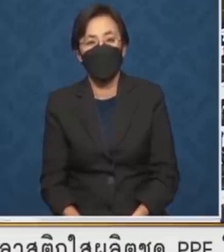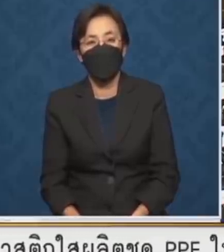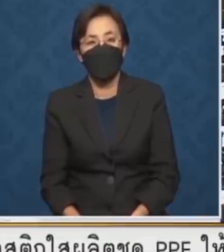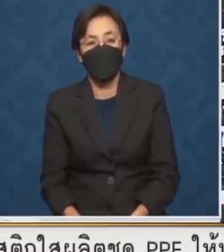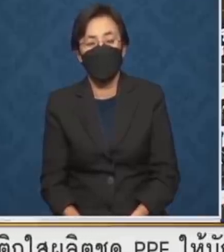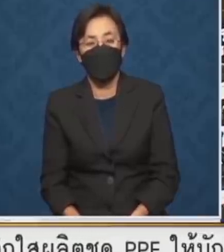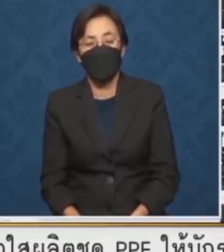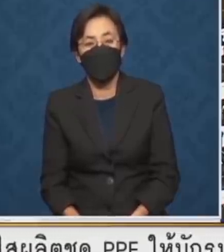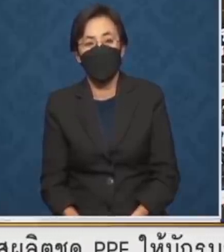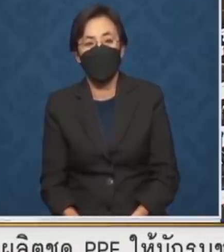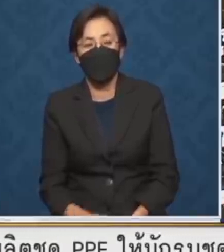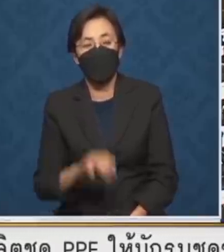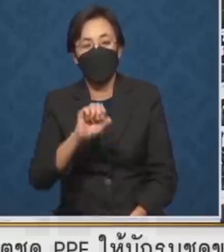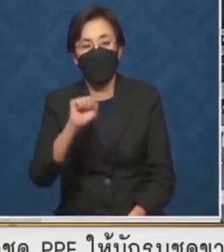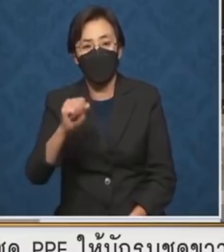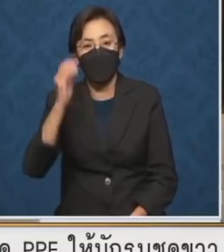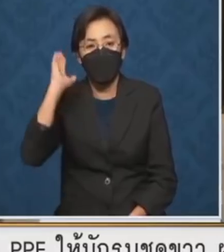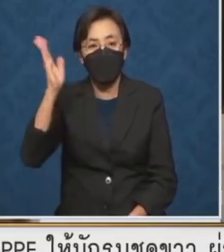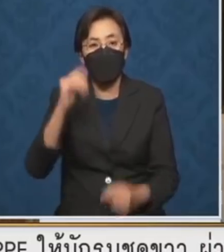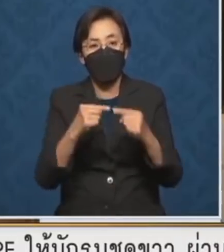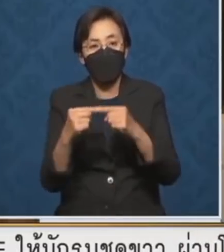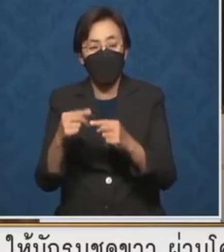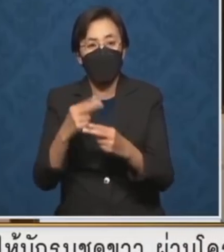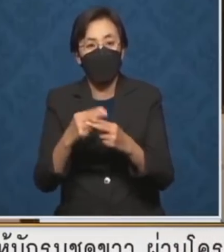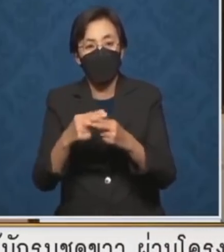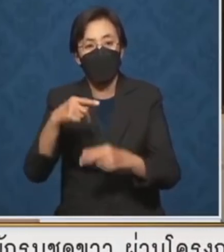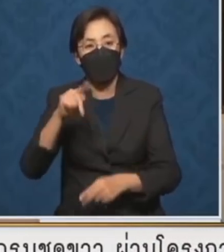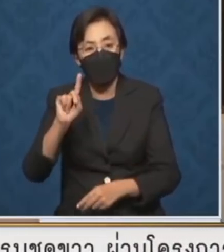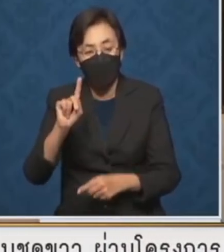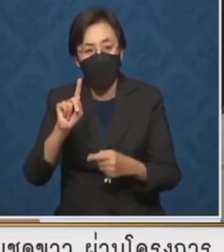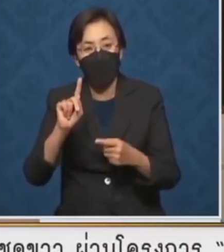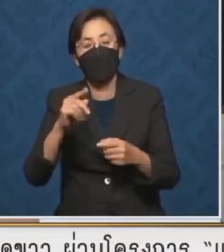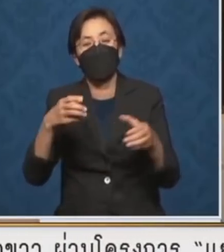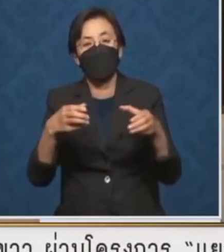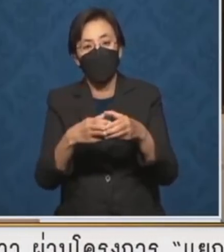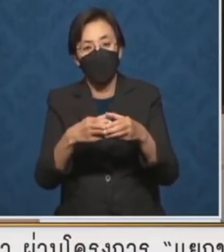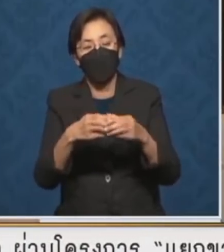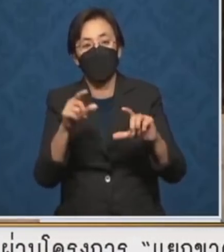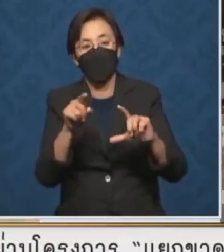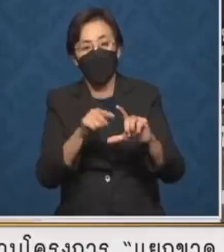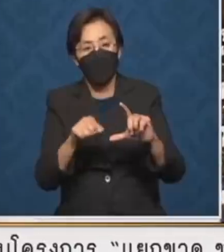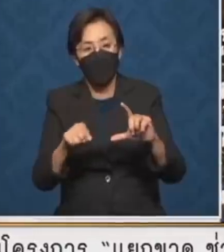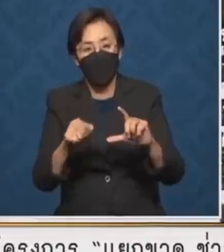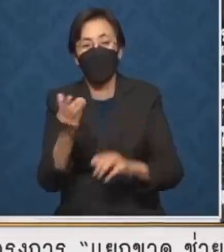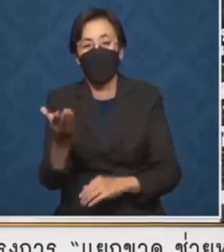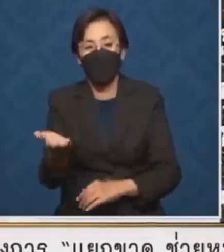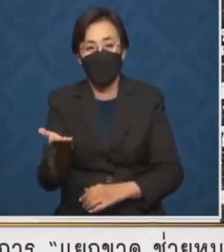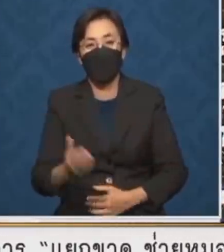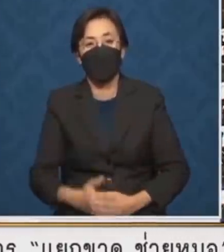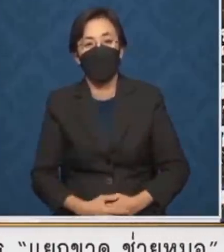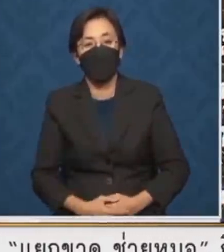ท่านสมาชิกที่จะอภิปรายต่อไปนะครับท่านประกรณ์วุฒิครับพรรคก้าวไกลครับเชิญครับ